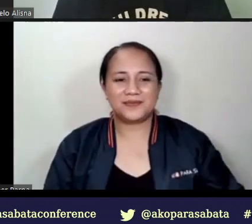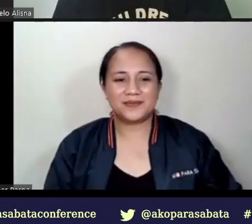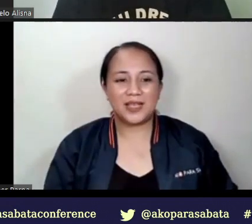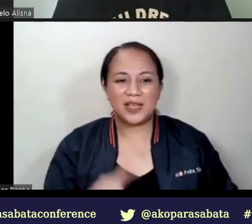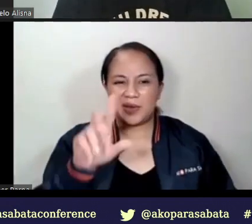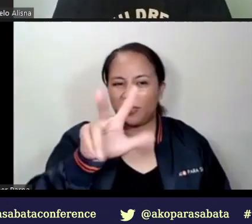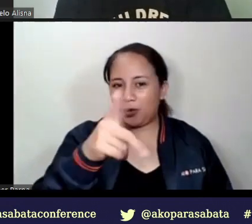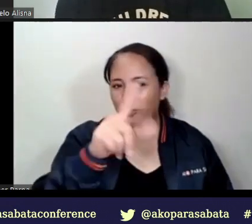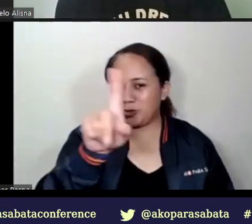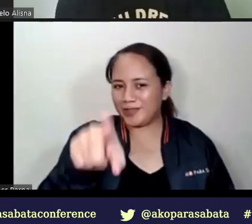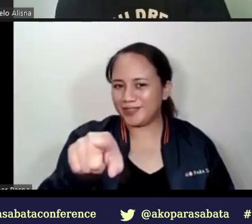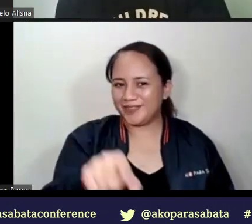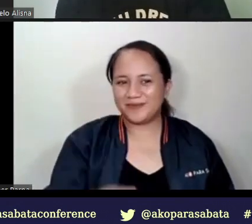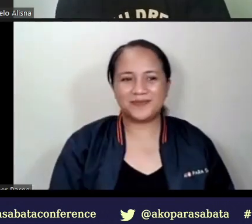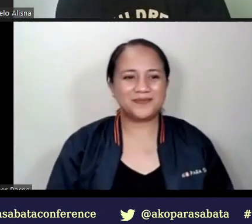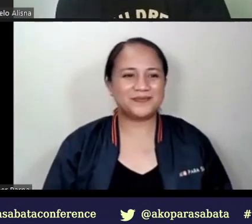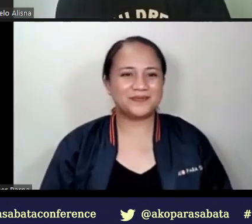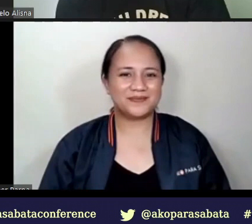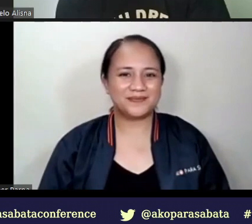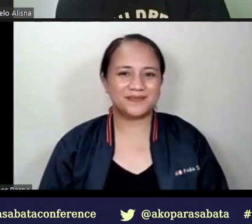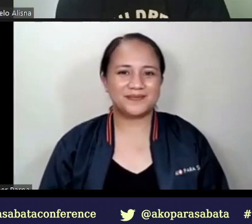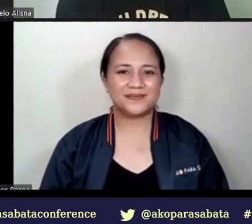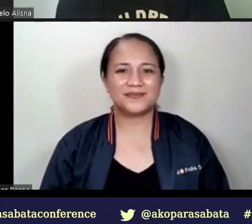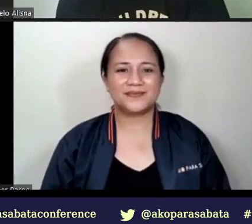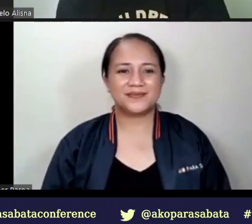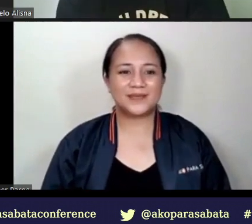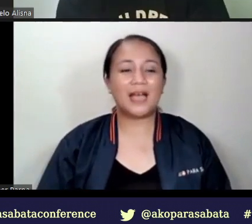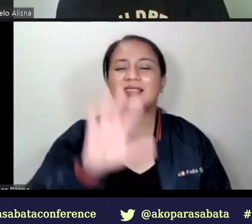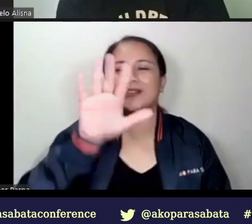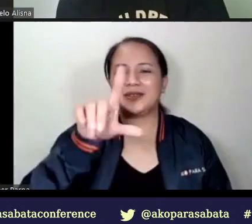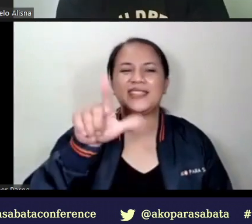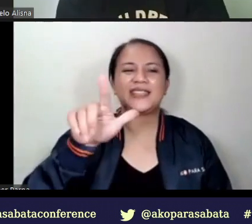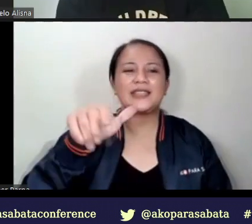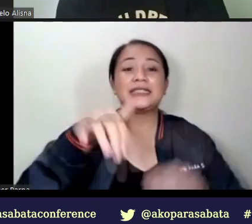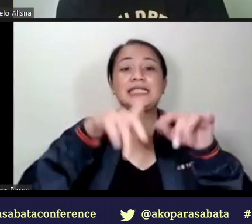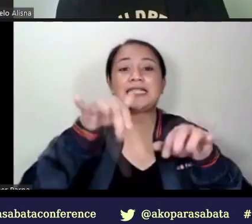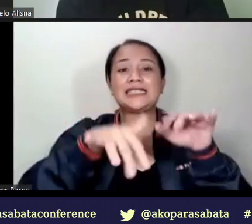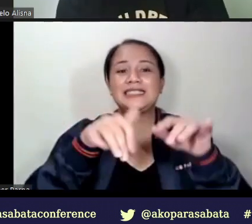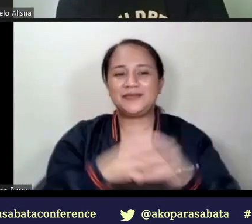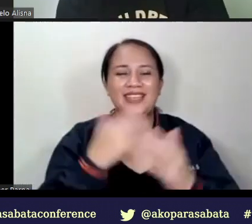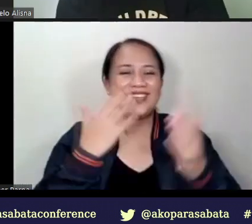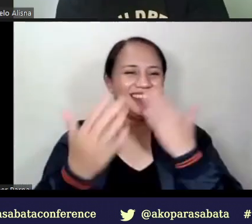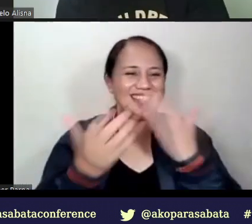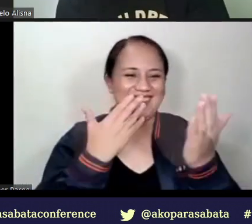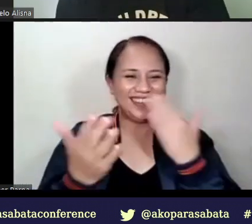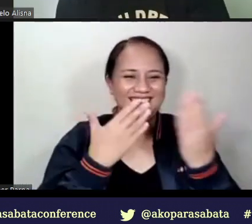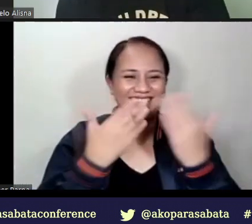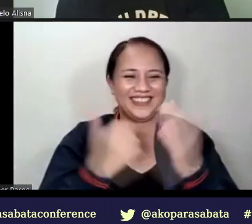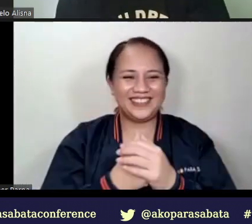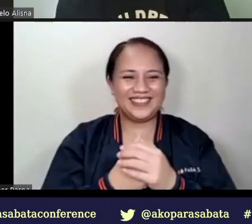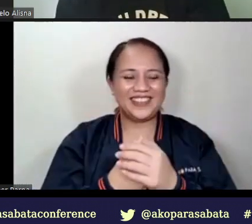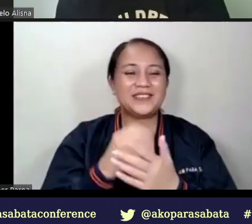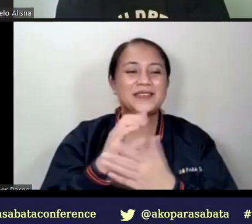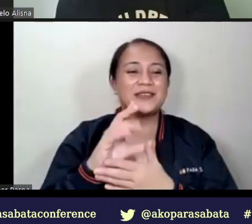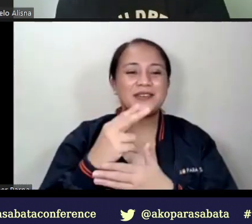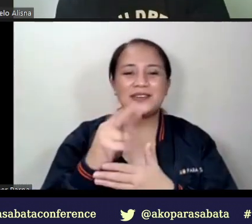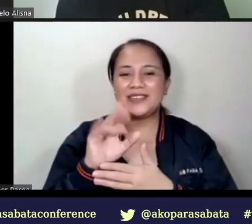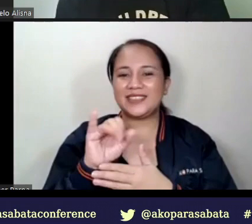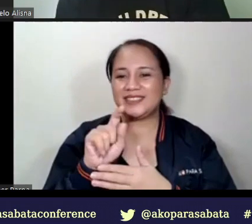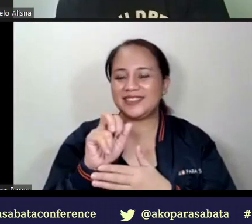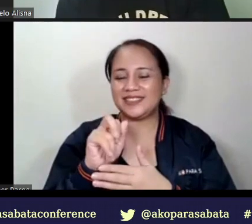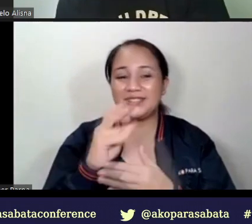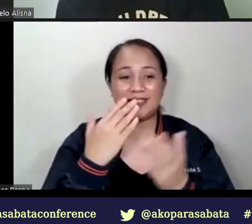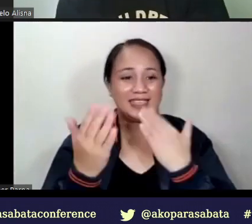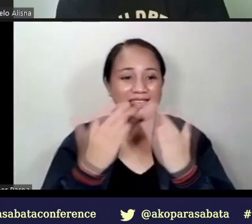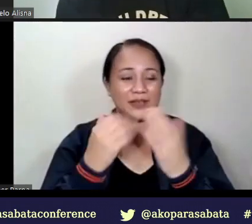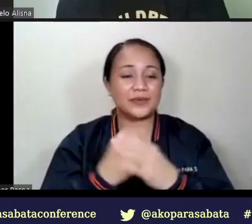third question. Mamaya na lang, chat ko na lang. Thank you so much, Christian. Maraming